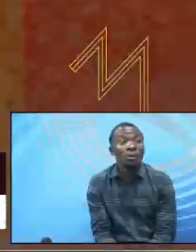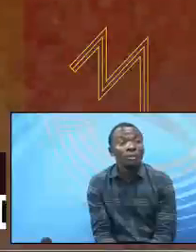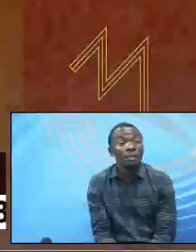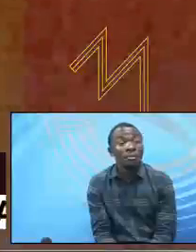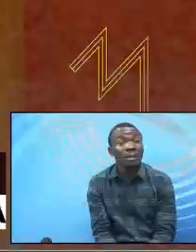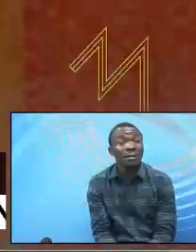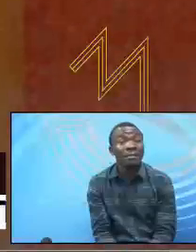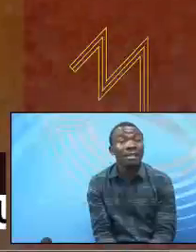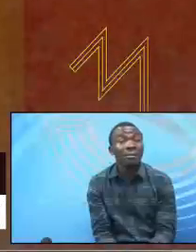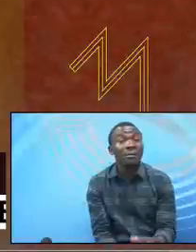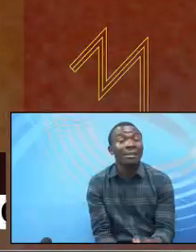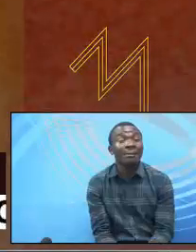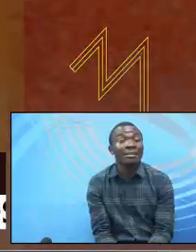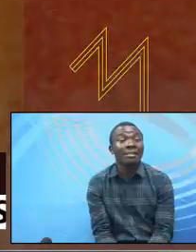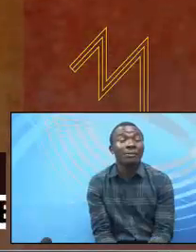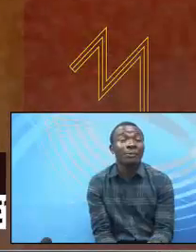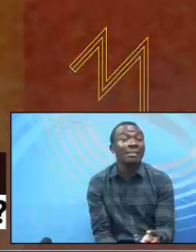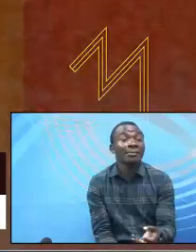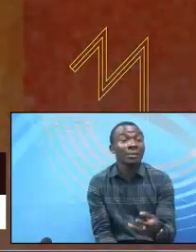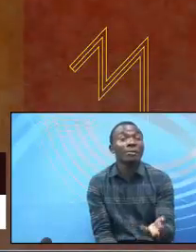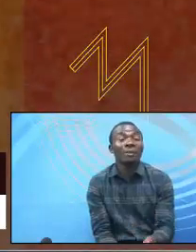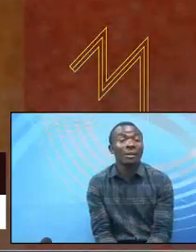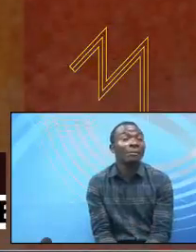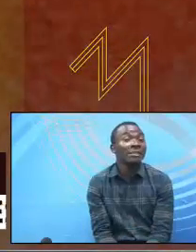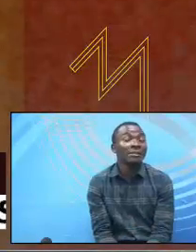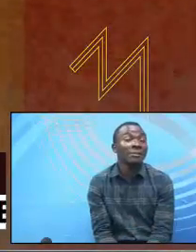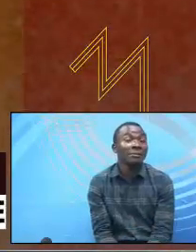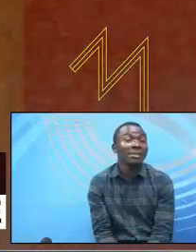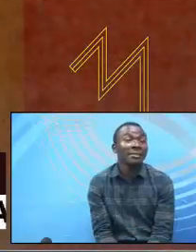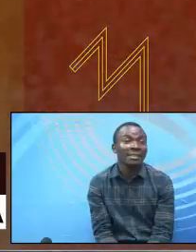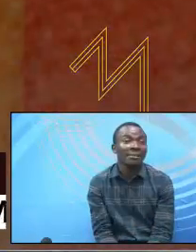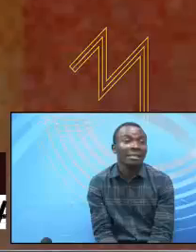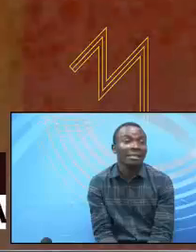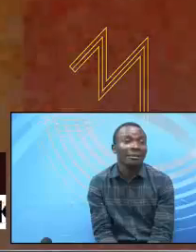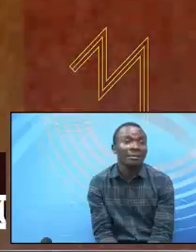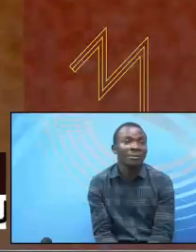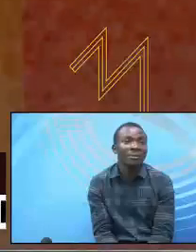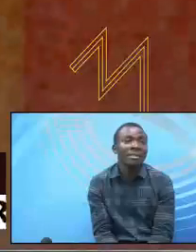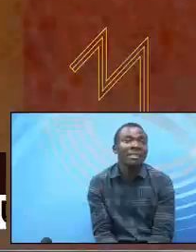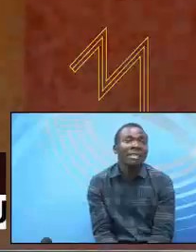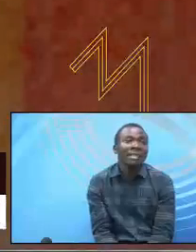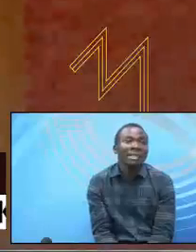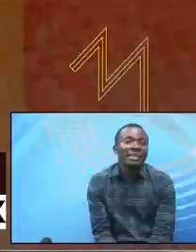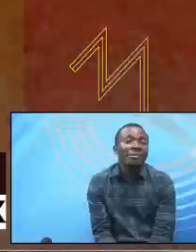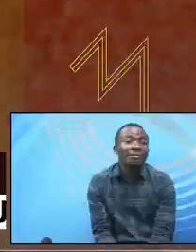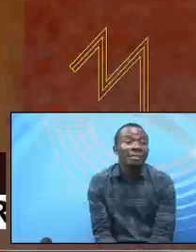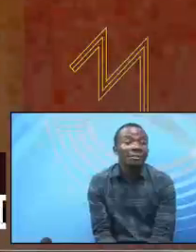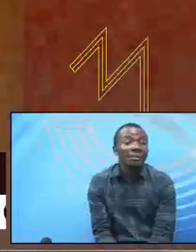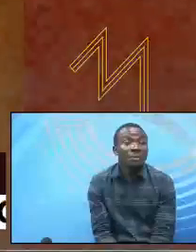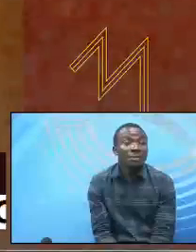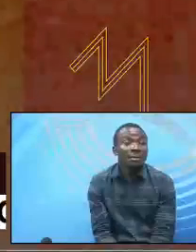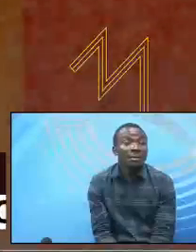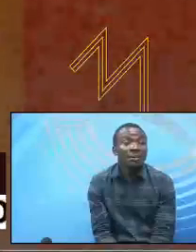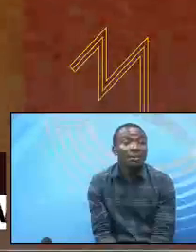n'ubu bashobora kuba barakuze nabo batabaze bongeye kubara baba benshi none bakiyongera bikarenga 30 niyo mpamvu rero